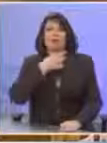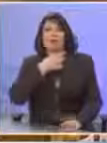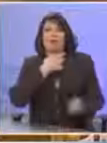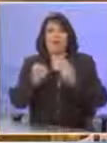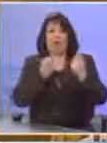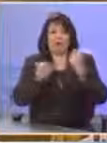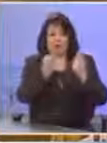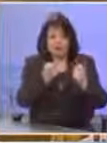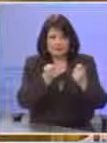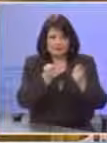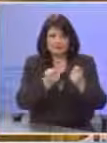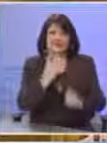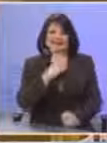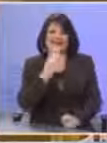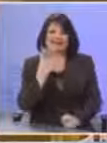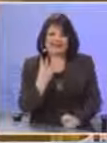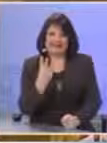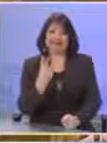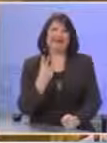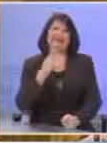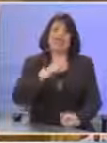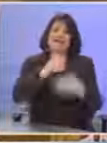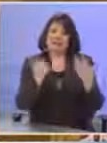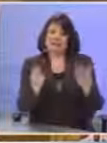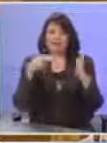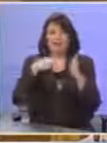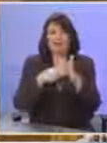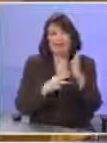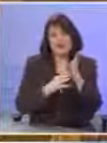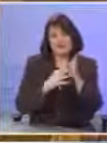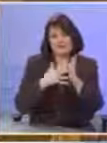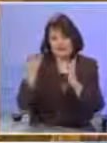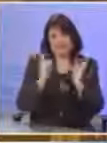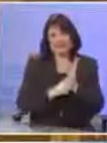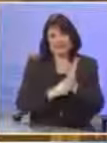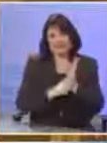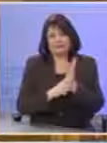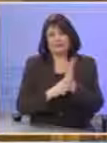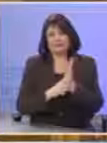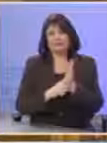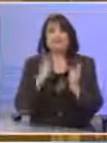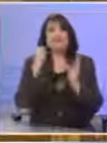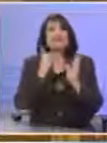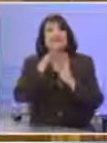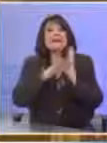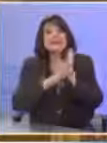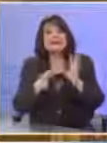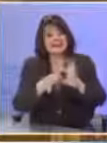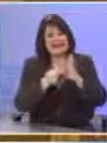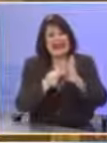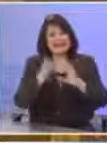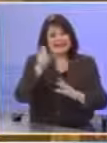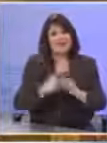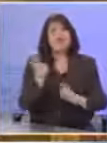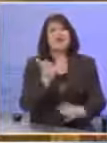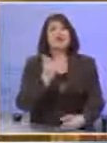νοικοκυριά 4336 του 2015, όπου τα κριτήρια του συνεργάσιμου δανειολήπτη αντικειμενικά κανείς δεν